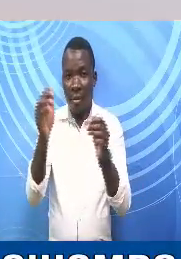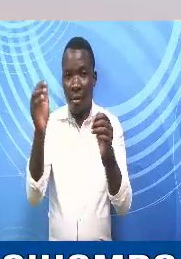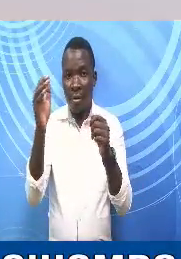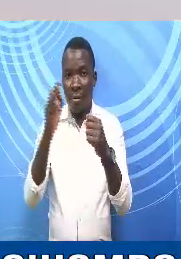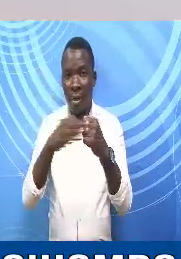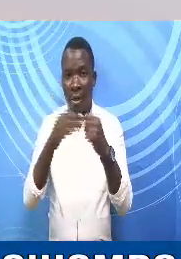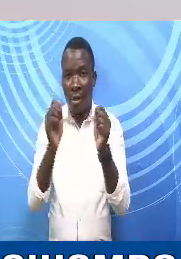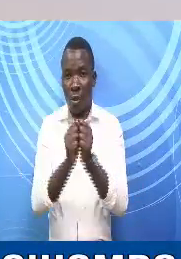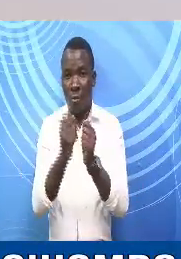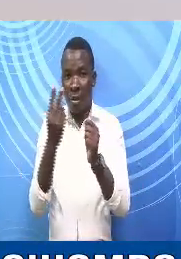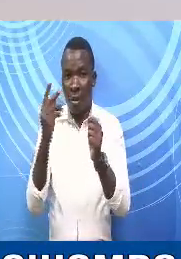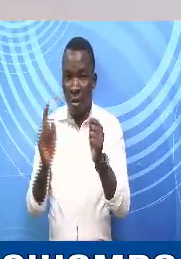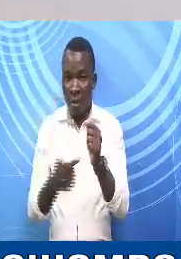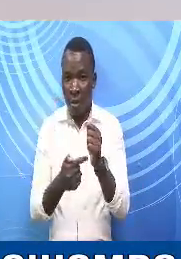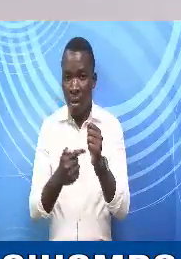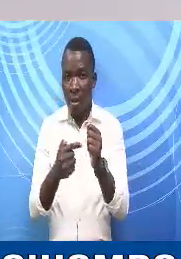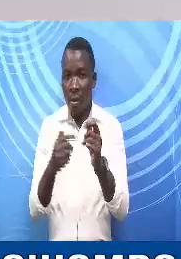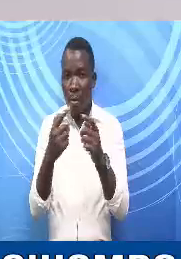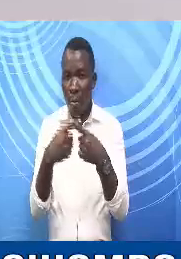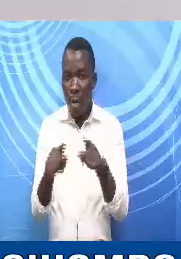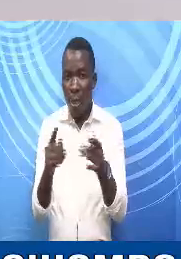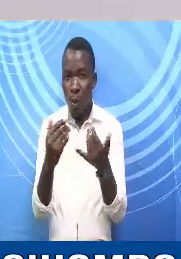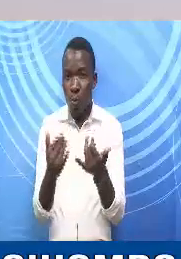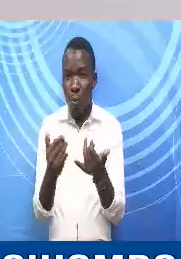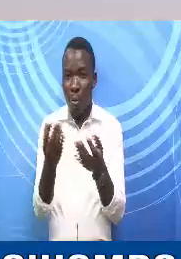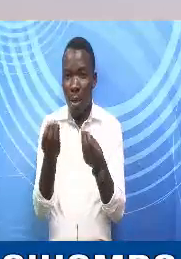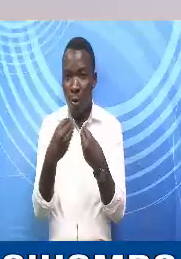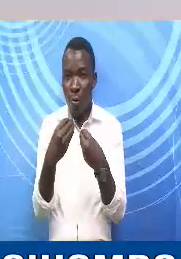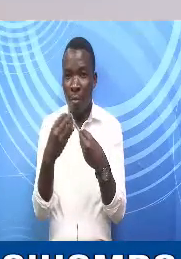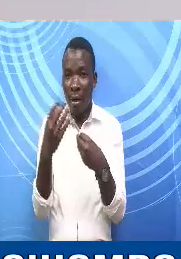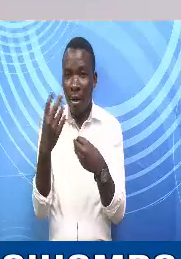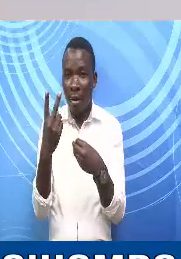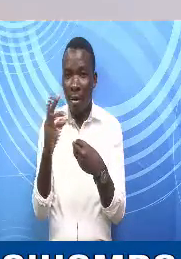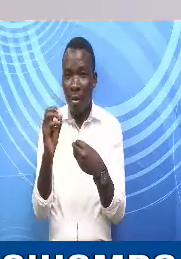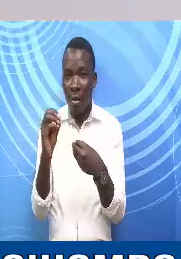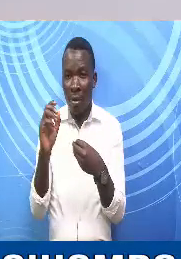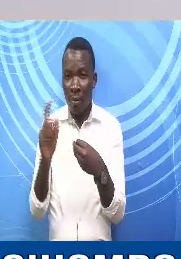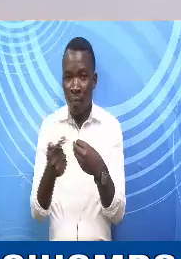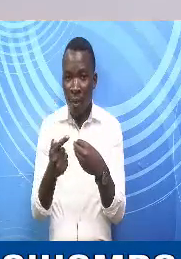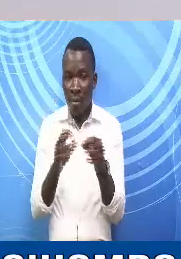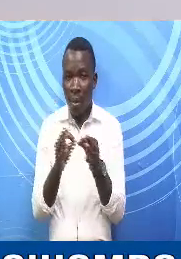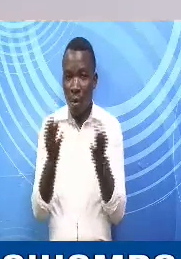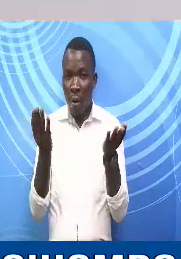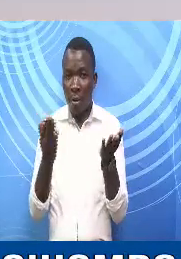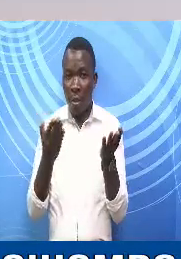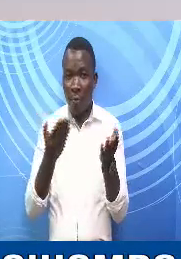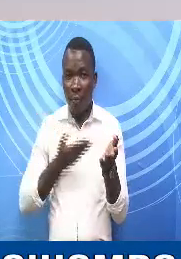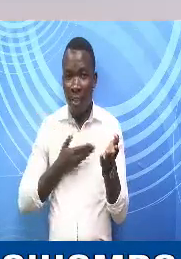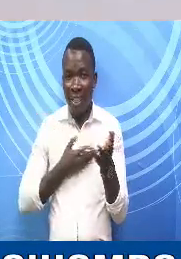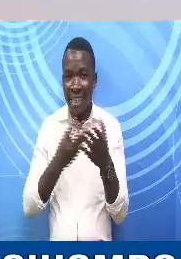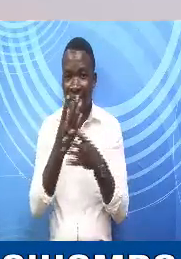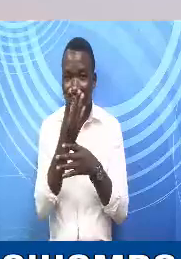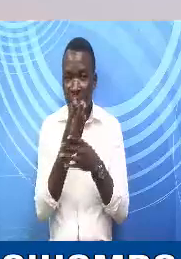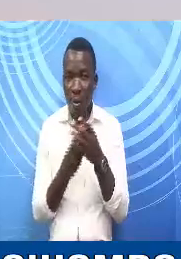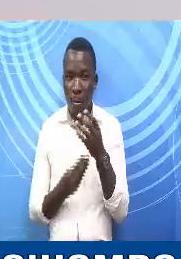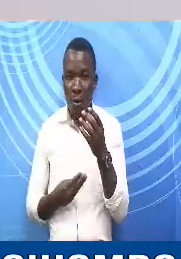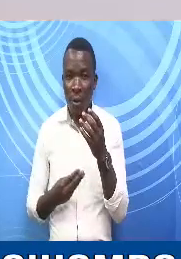ibihumbi 812 ariko ubu ngubu bari kumpa ibihumbi 200, bivuga ngo mfite igihombo